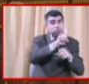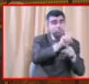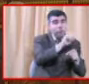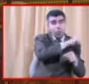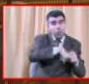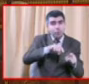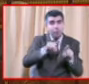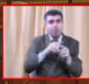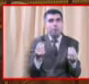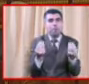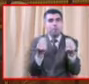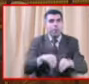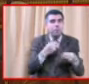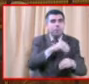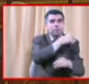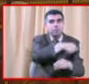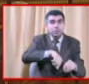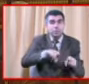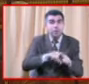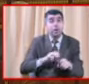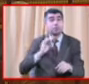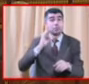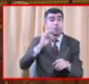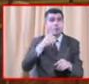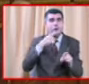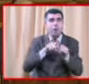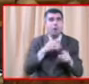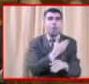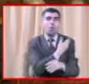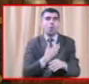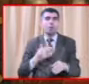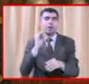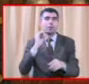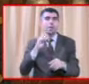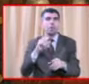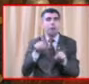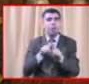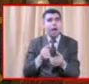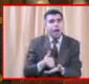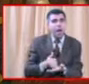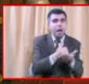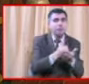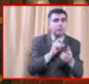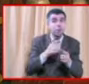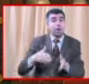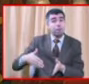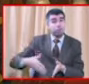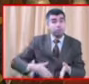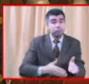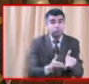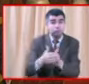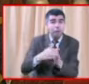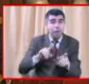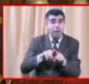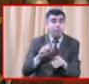طويلة. ونحيي هنا توجه الحكومة للرد لاعتبار لهذه المناطق في مجال الطرق، تأهيل مسلك تشكا مثلا وبرمجة سدود